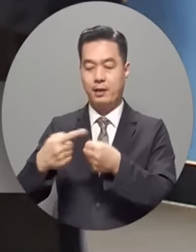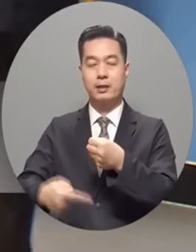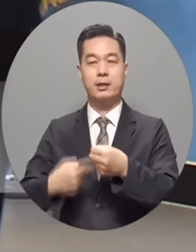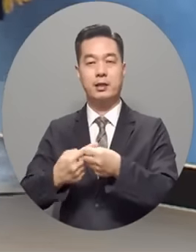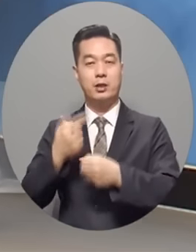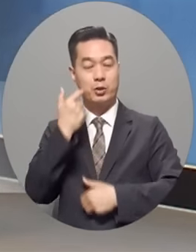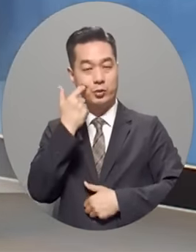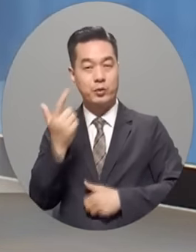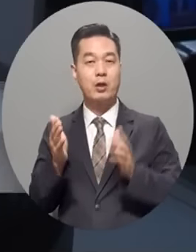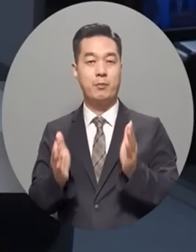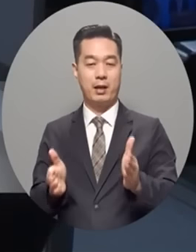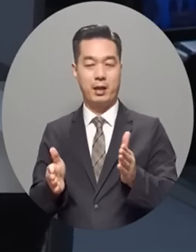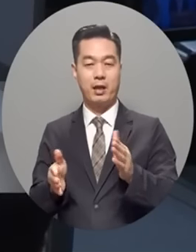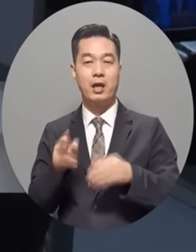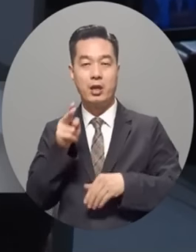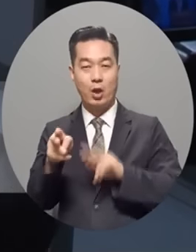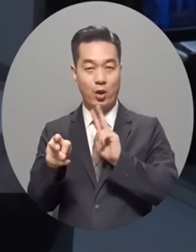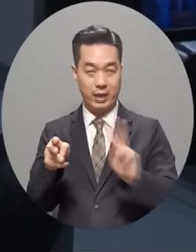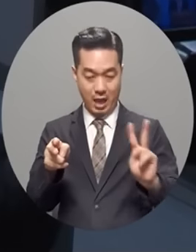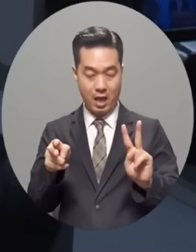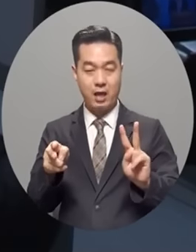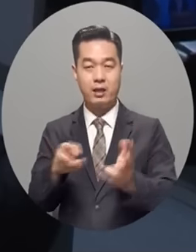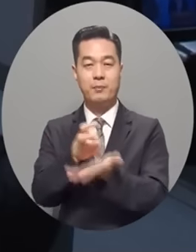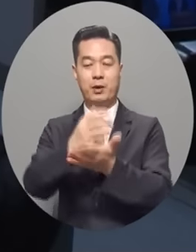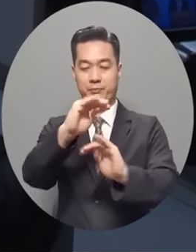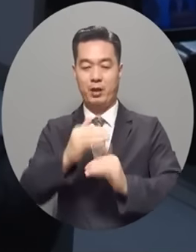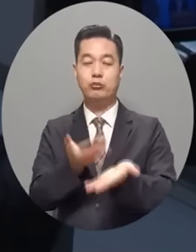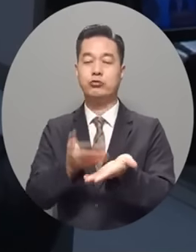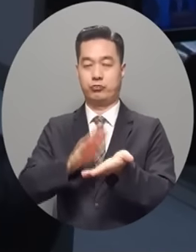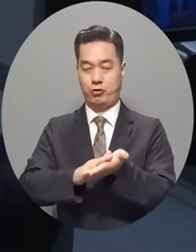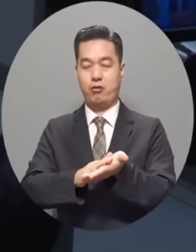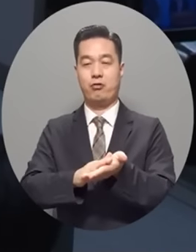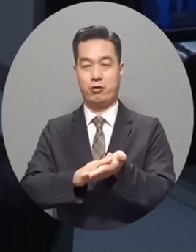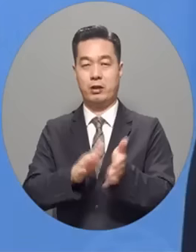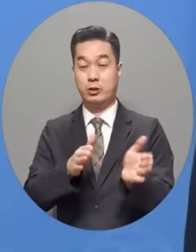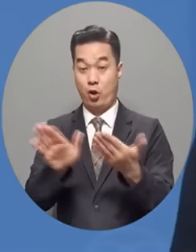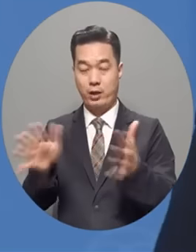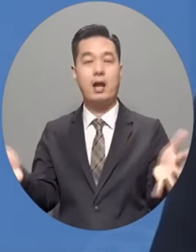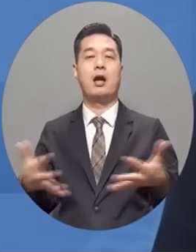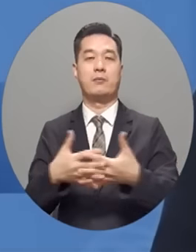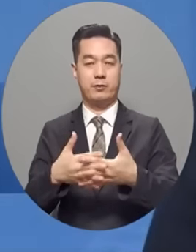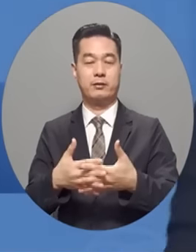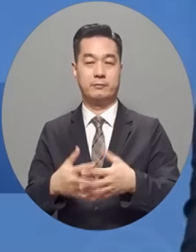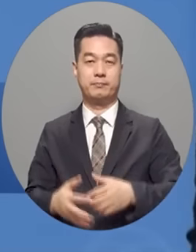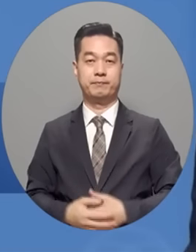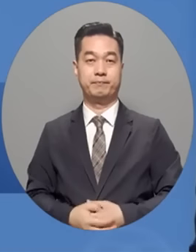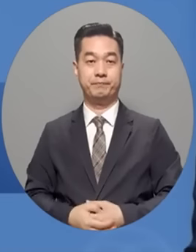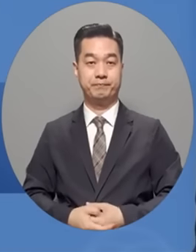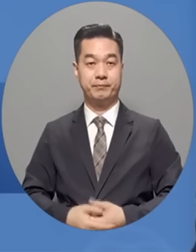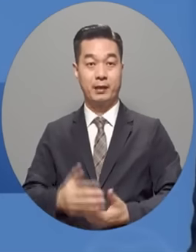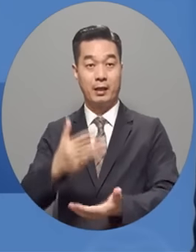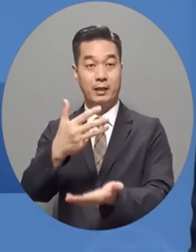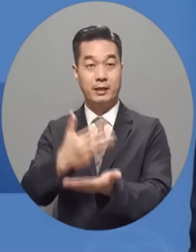만에 여야가 법안을 수정해 처리하기로 전격 합의했습니다. 이태원